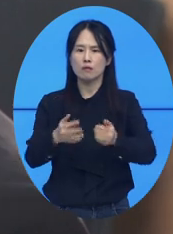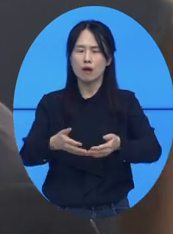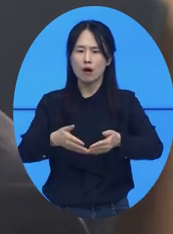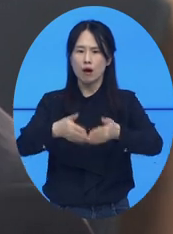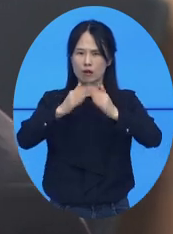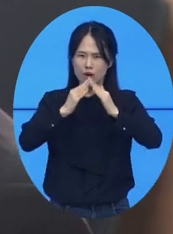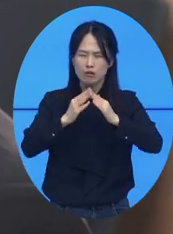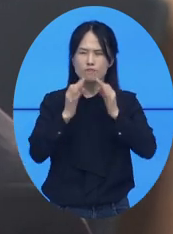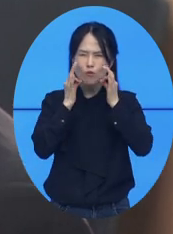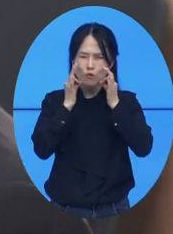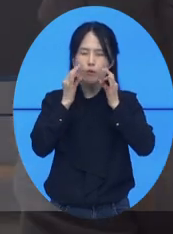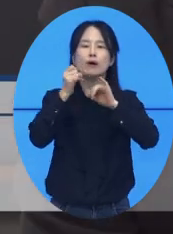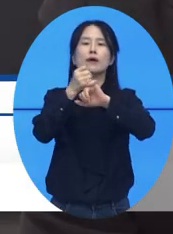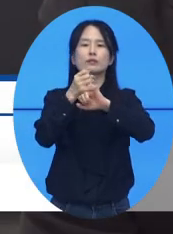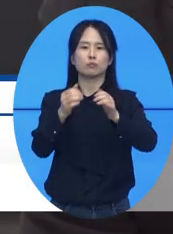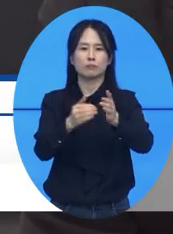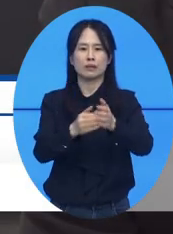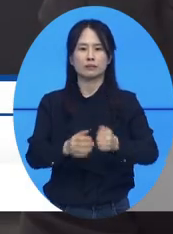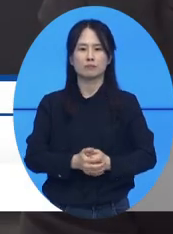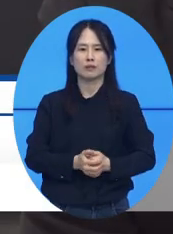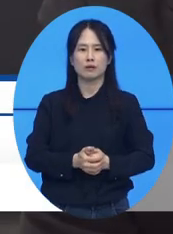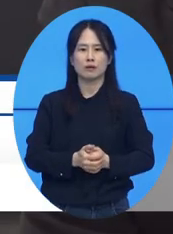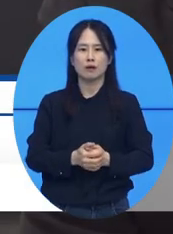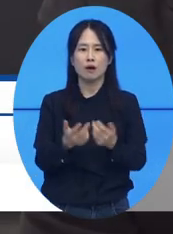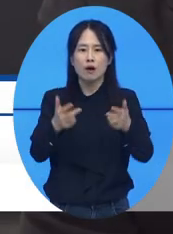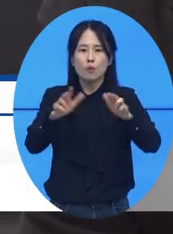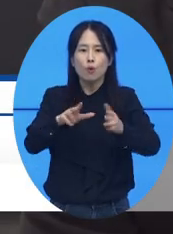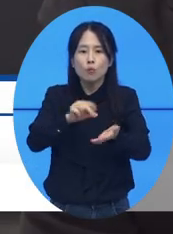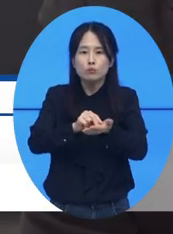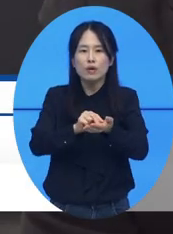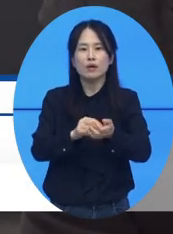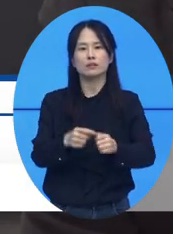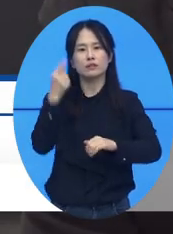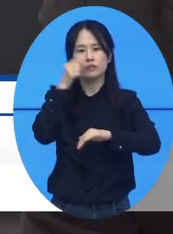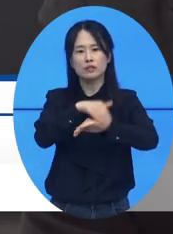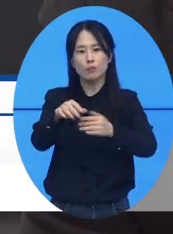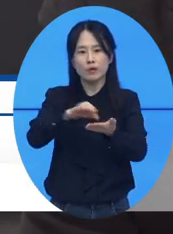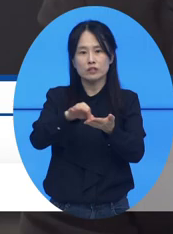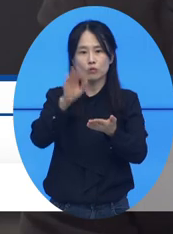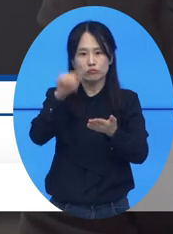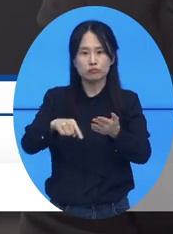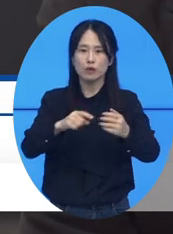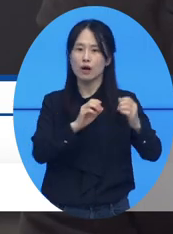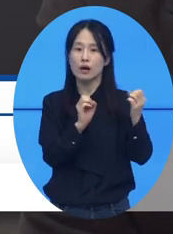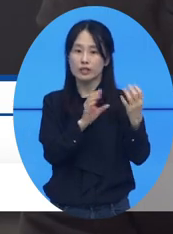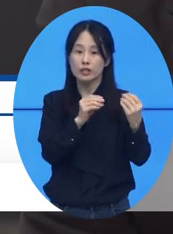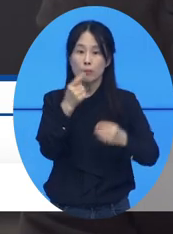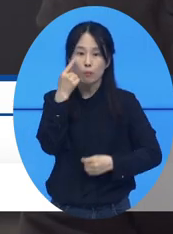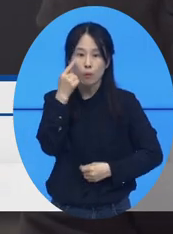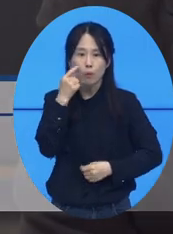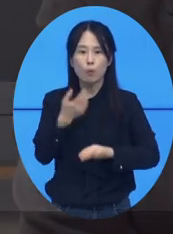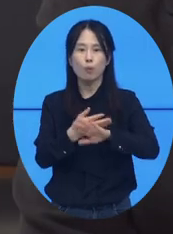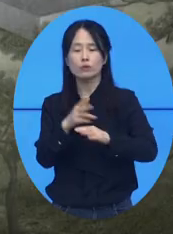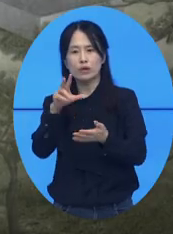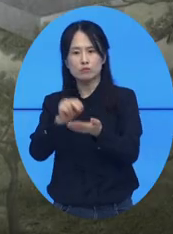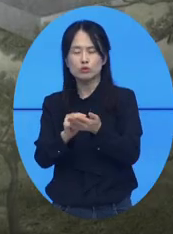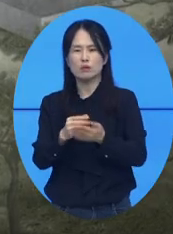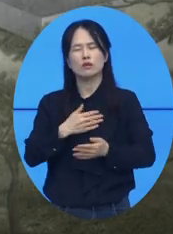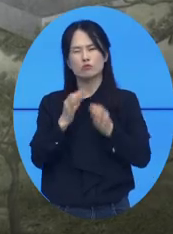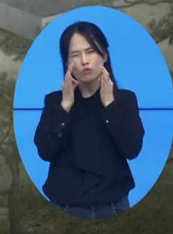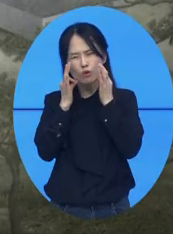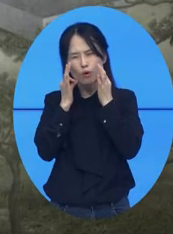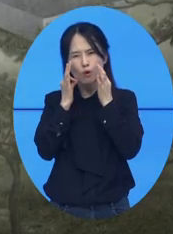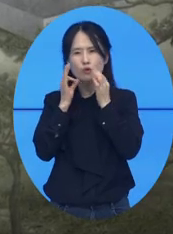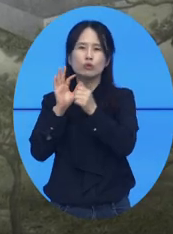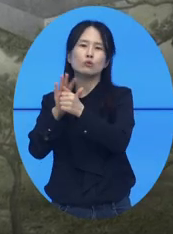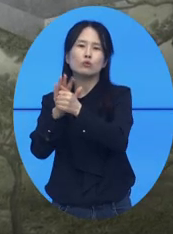다하겠다고 약속했습니다. 공원 문제는 제가 이제 기재부하고 얘기한다. 다른 문제는 제 경기도 할 수 있는 걸 제가 최선을 다해서 풀겠습니다.